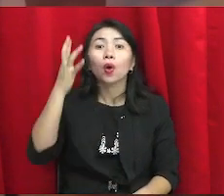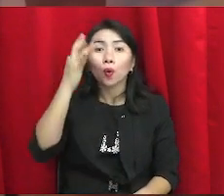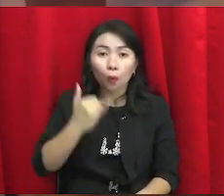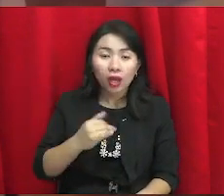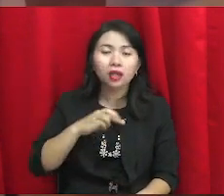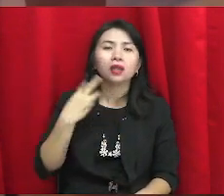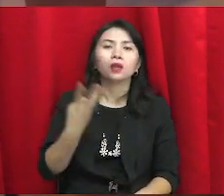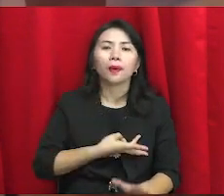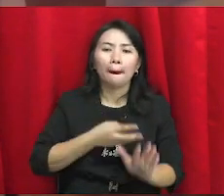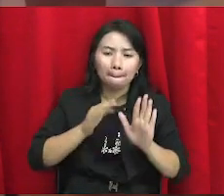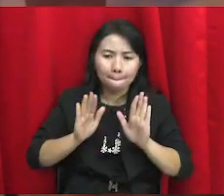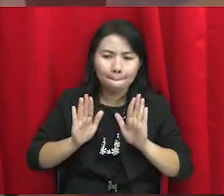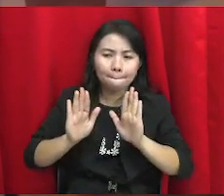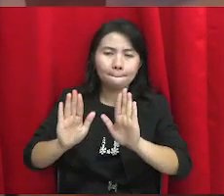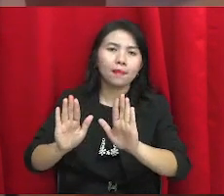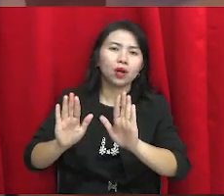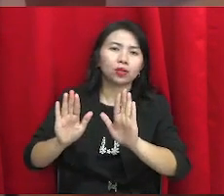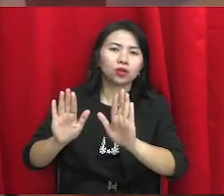ikinikit